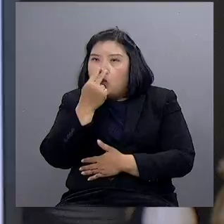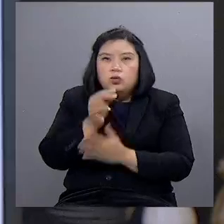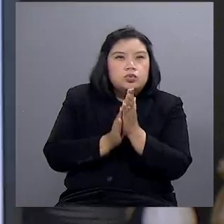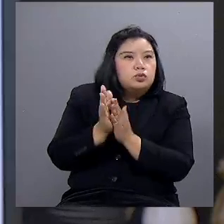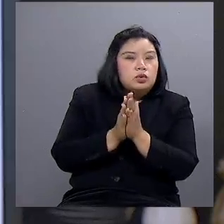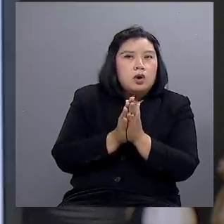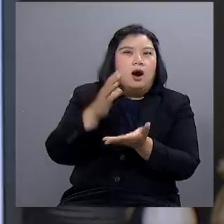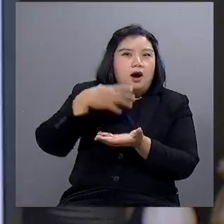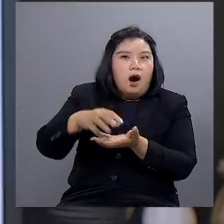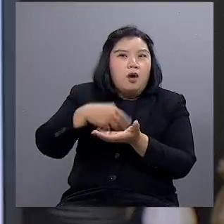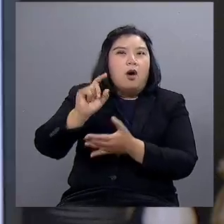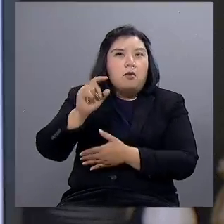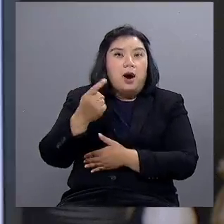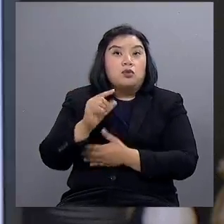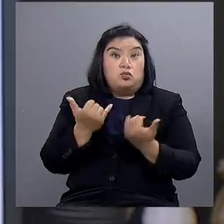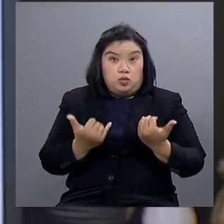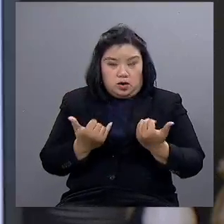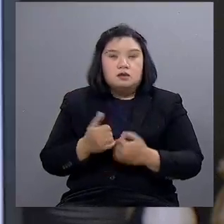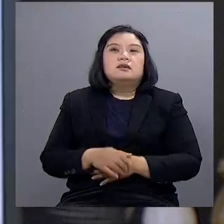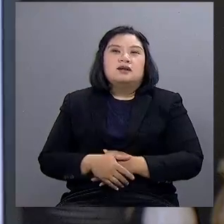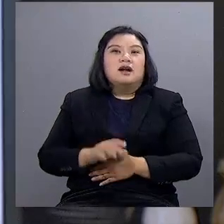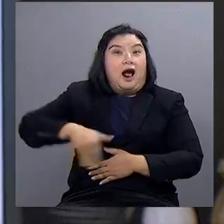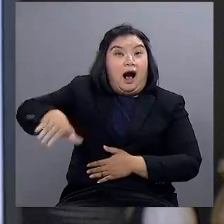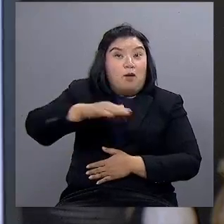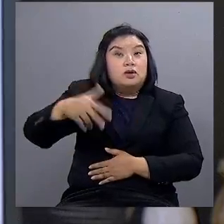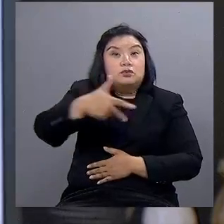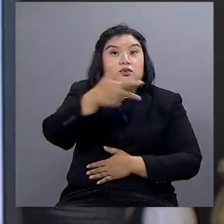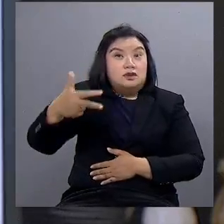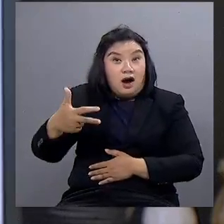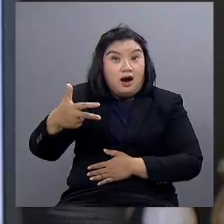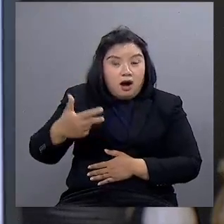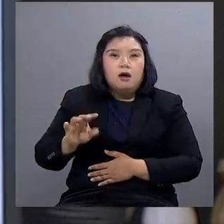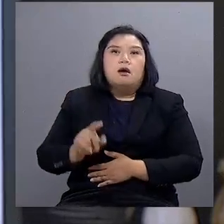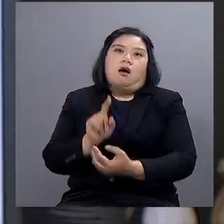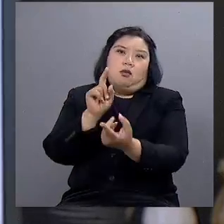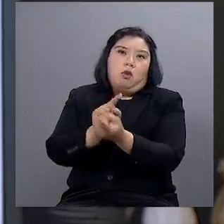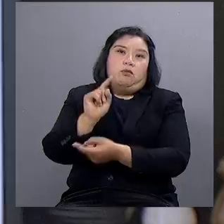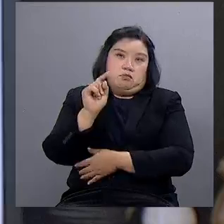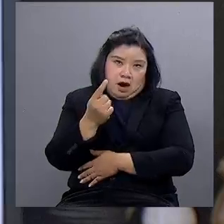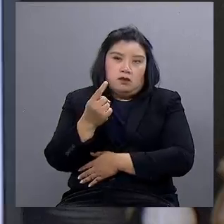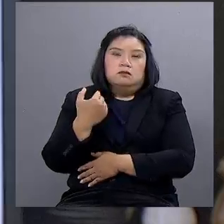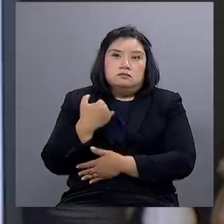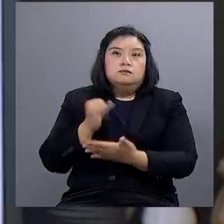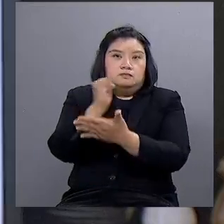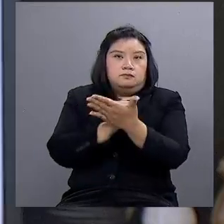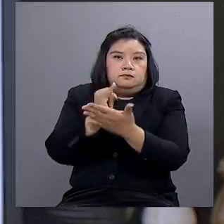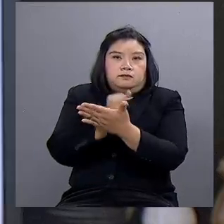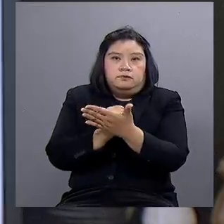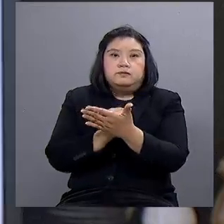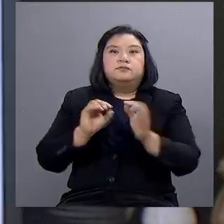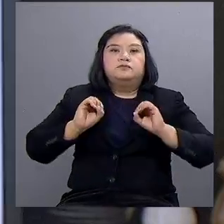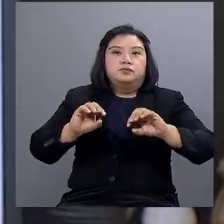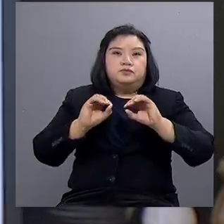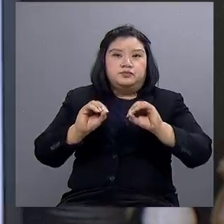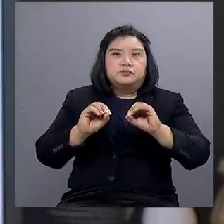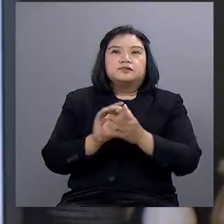สนใจมาฝากคุณผู้ชมต้นวันนี้นะครับทีมงานของเราได้เจอกับอีกหนึ่งเรื่องจิตรกรรมฝาผนังมีชีวิตธรรมะแห่งราชาวันนี้ครับขอนำเสน